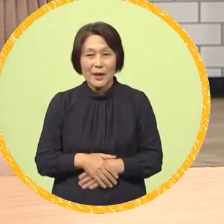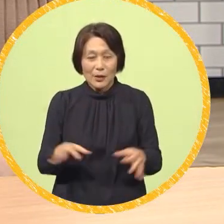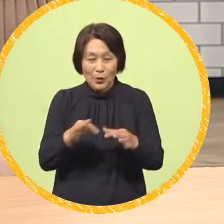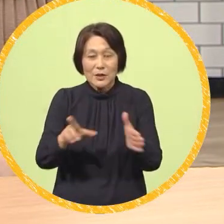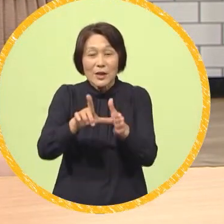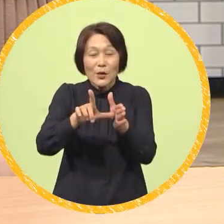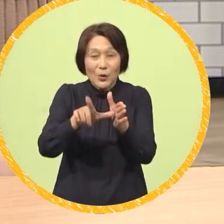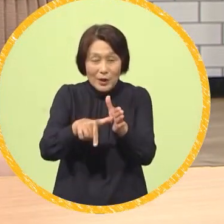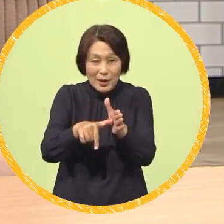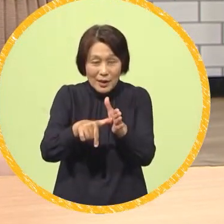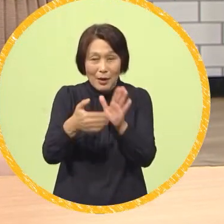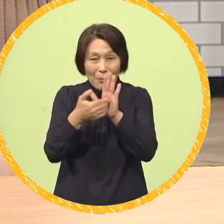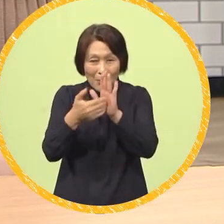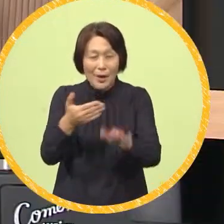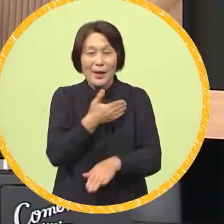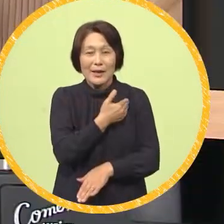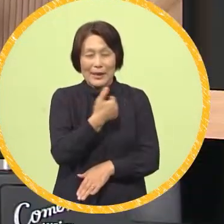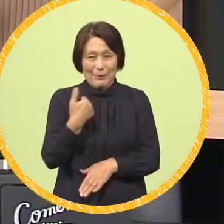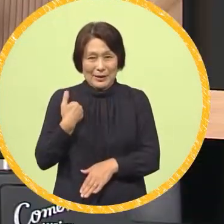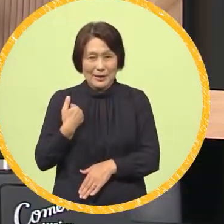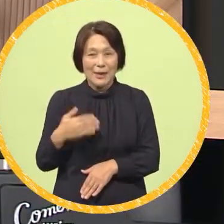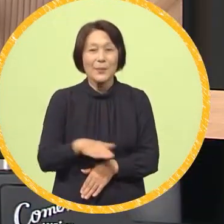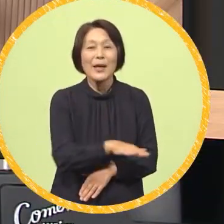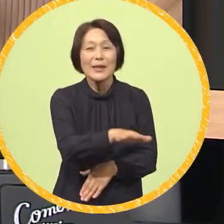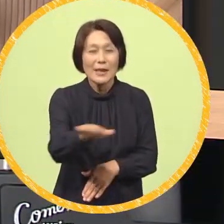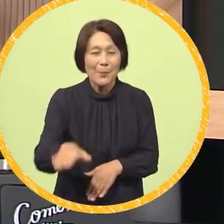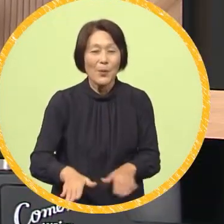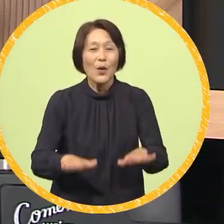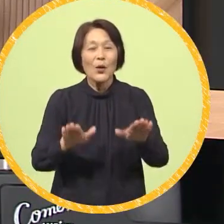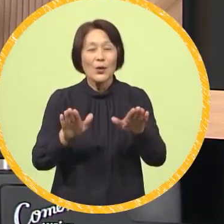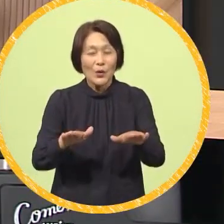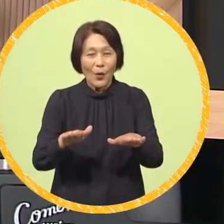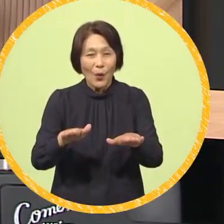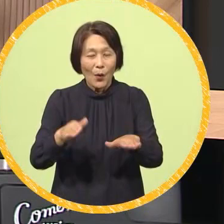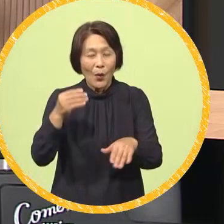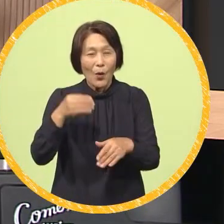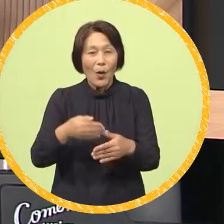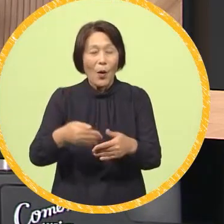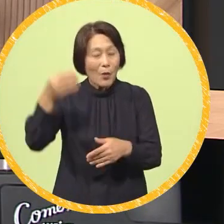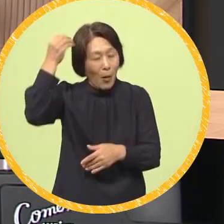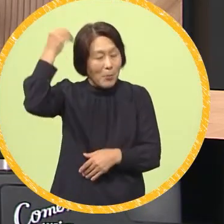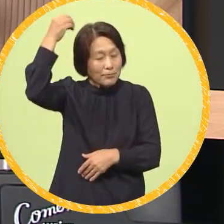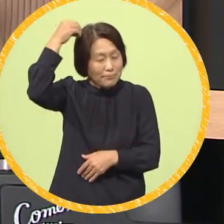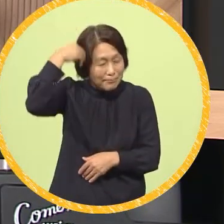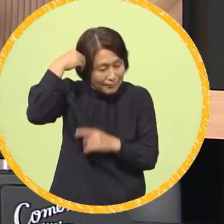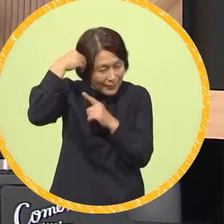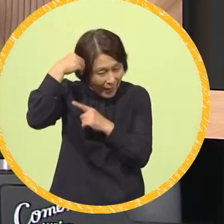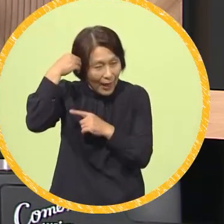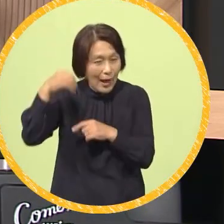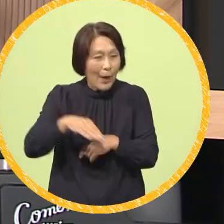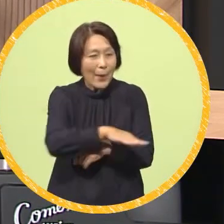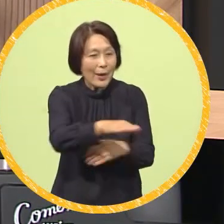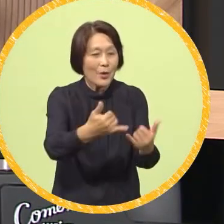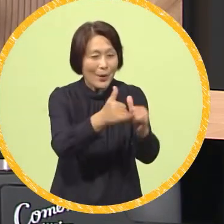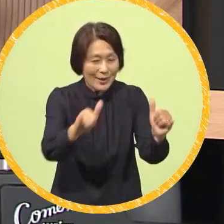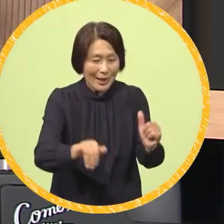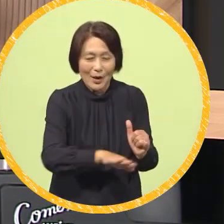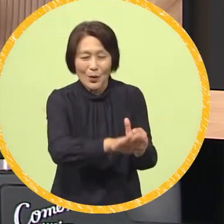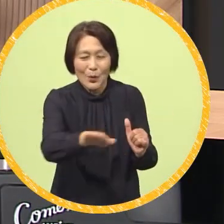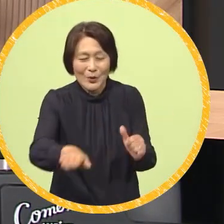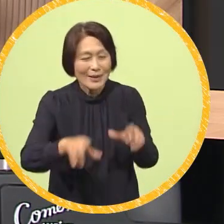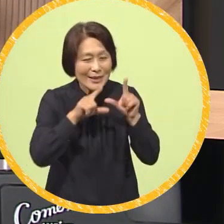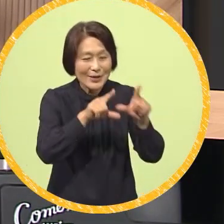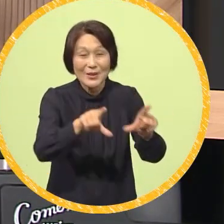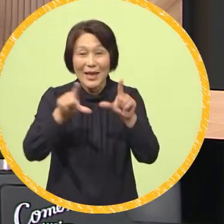そう、なのでぜひね、皆さんも今日番組で、まあ、教わった話をぜひあの周りの皆さんとか子どもたちにぜひ伝え